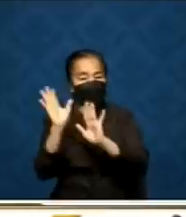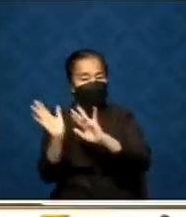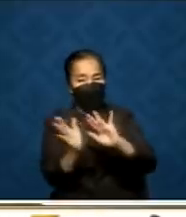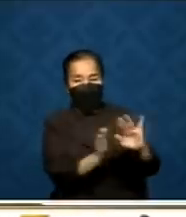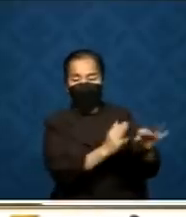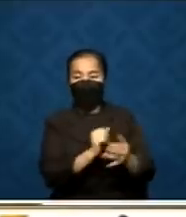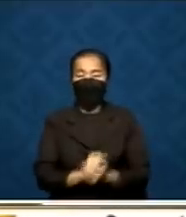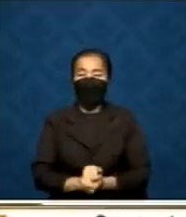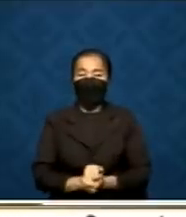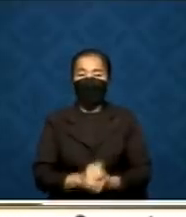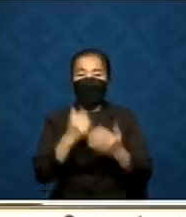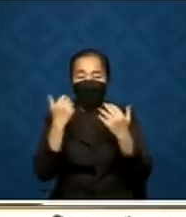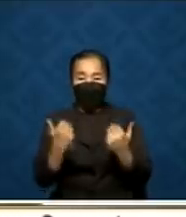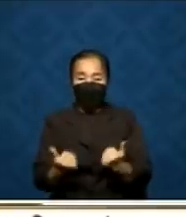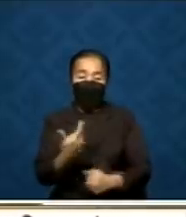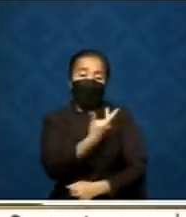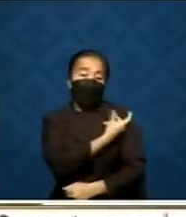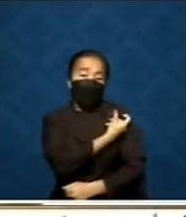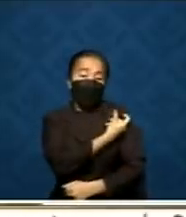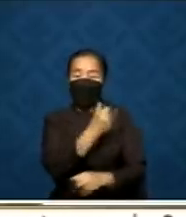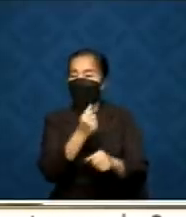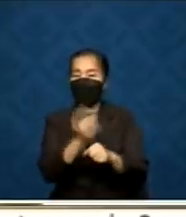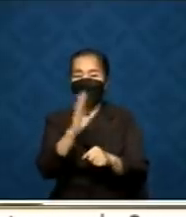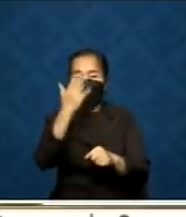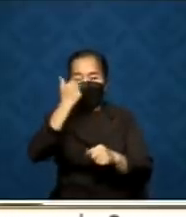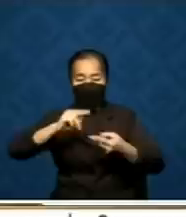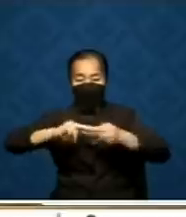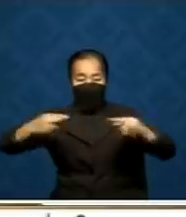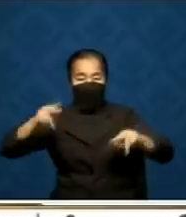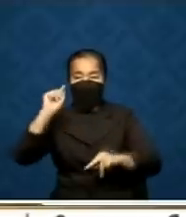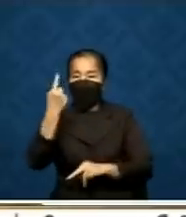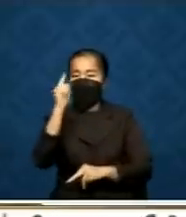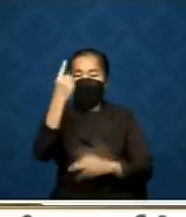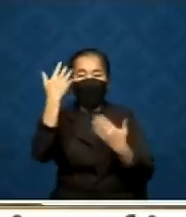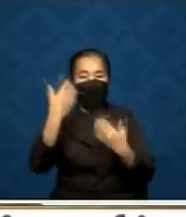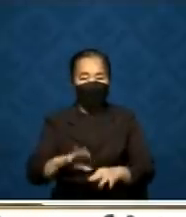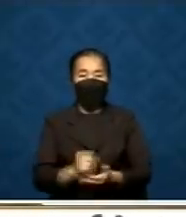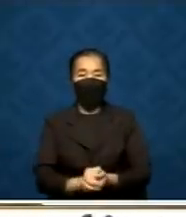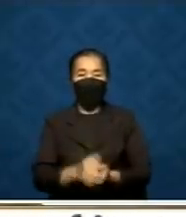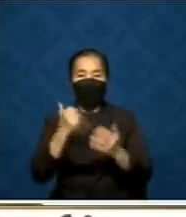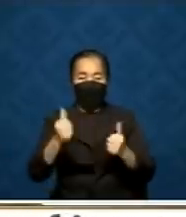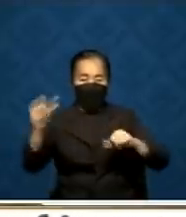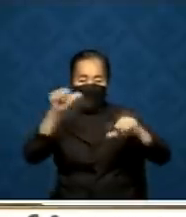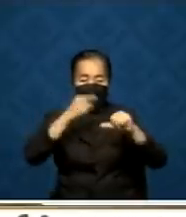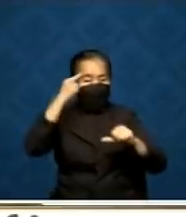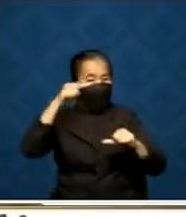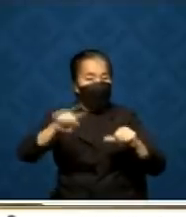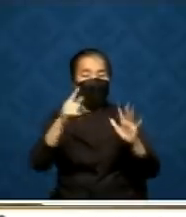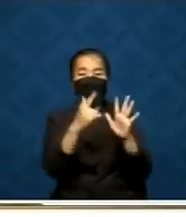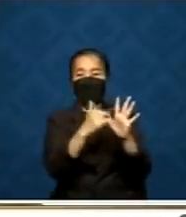ค่ะวันนี้วัคซีนไม่ทันมันกลายพันธุ์ไปเยอะอยู่เจ้าสาววันนี้เข้าไปคิดกันเรื่องยาแล้ว